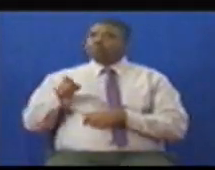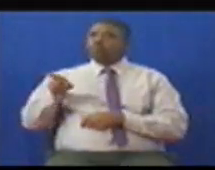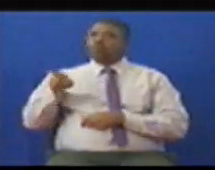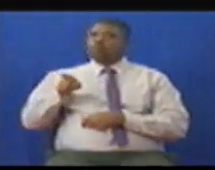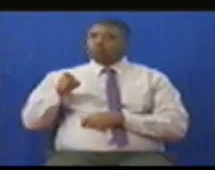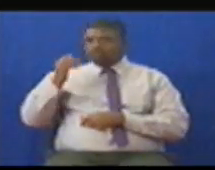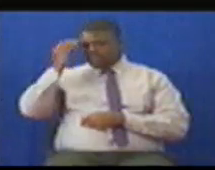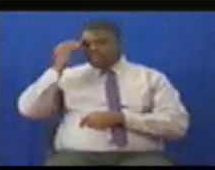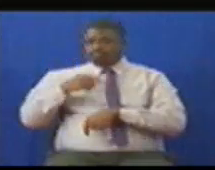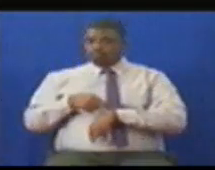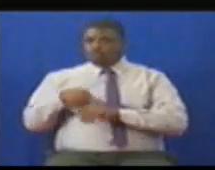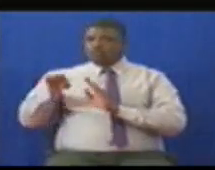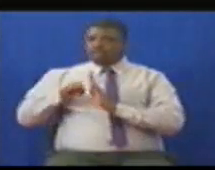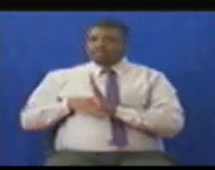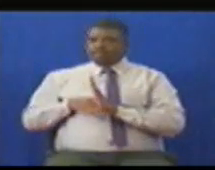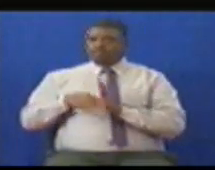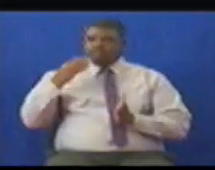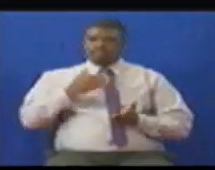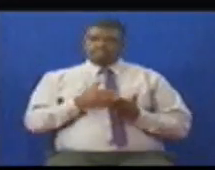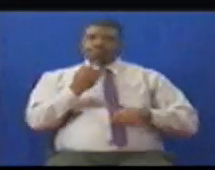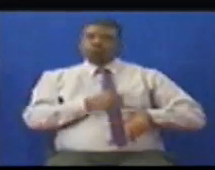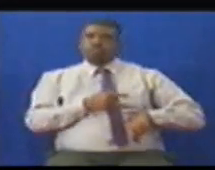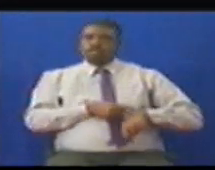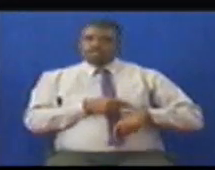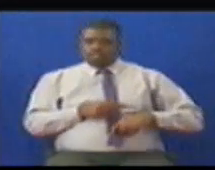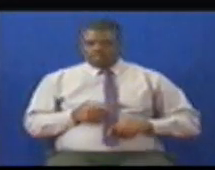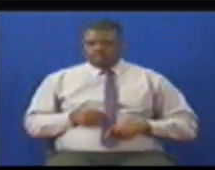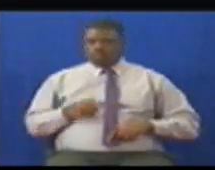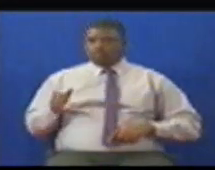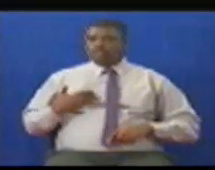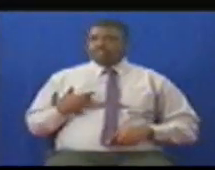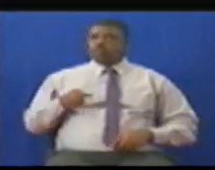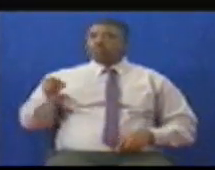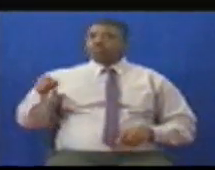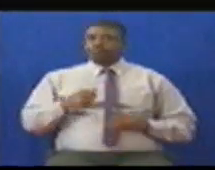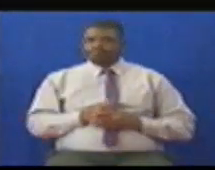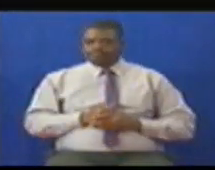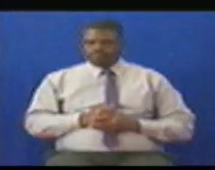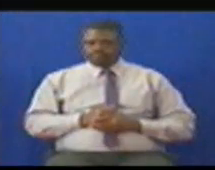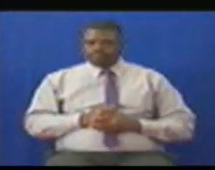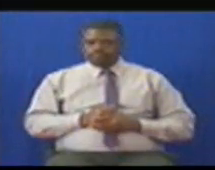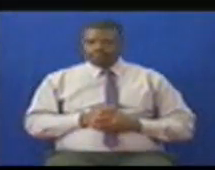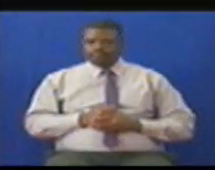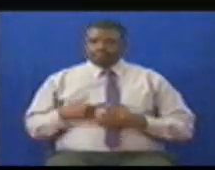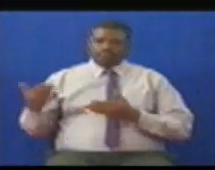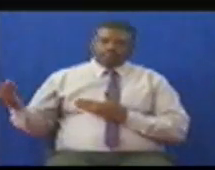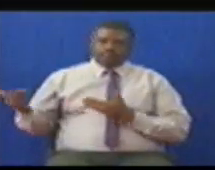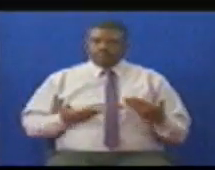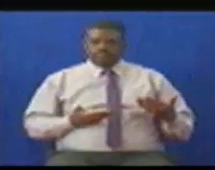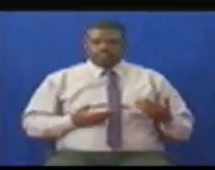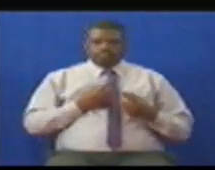Tutaweka utaratibu ambao utahakikisha wanazingatia muda ule ule unaotakiwa. Sasa nimeita msemaji wa kambi ya maoni ya kambi